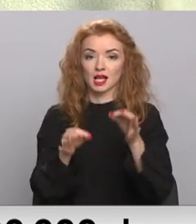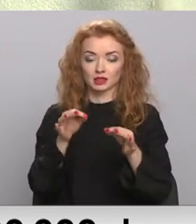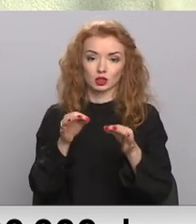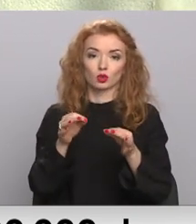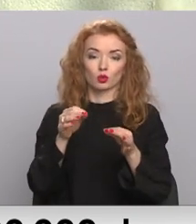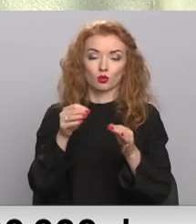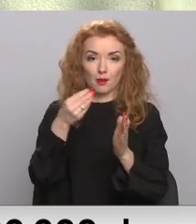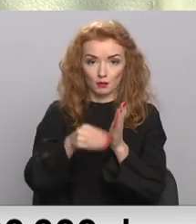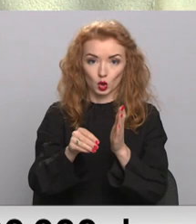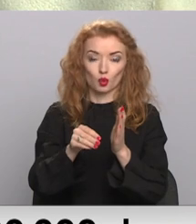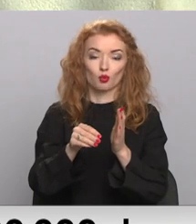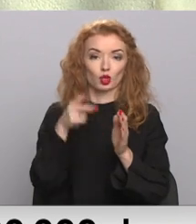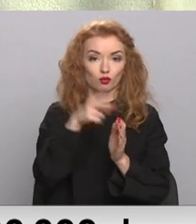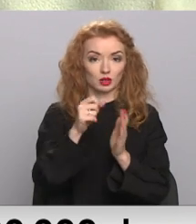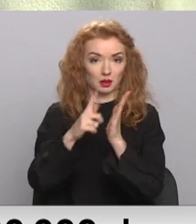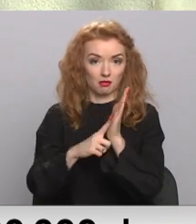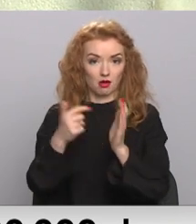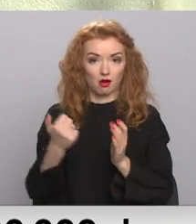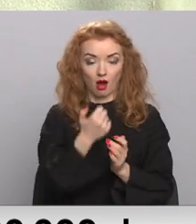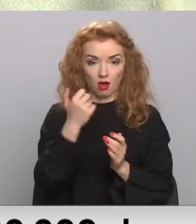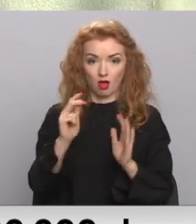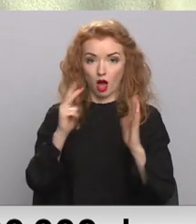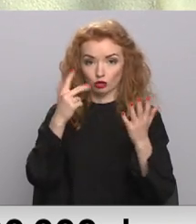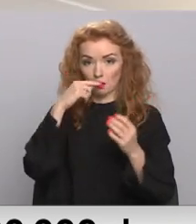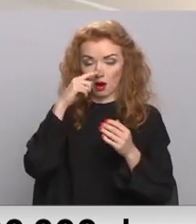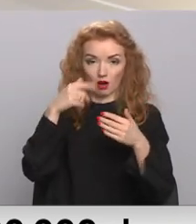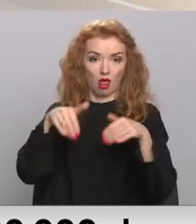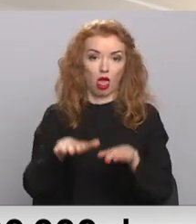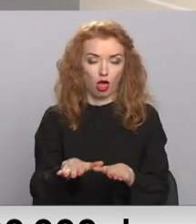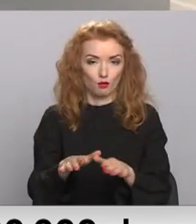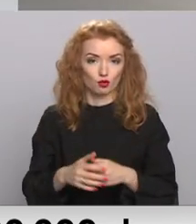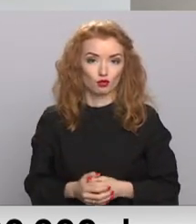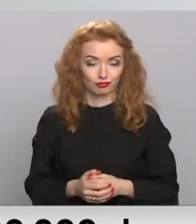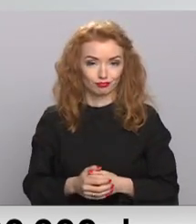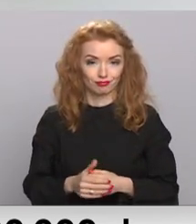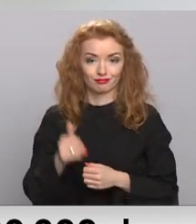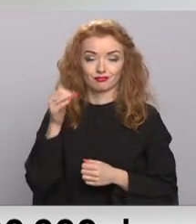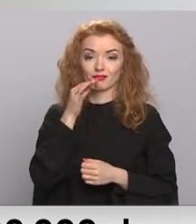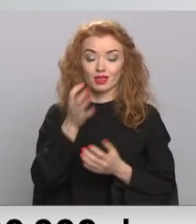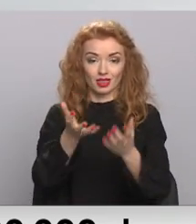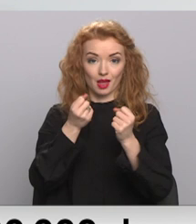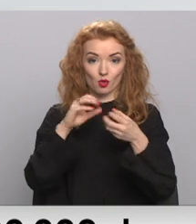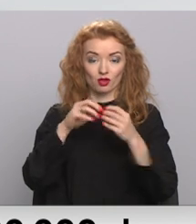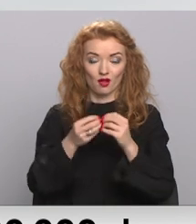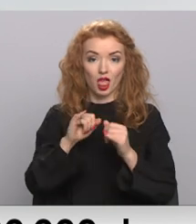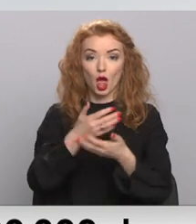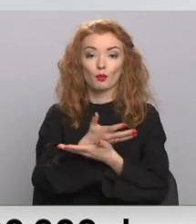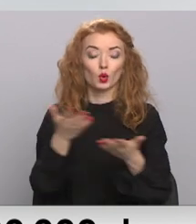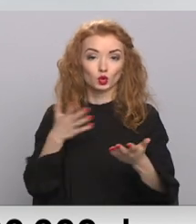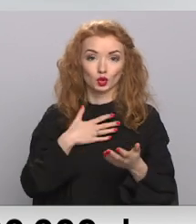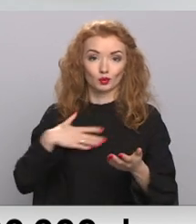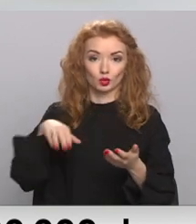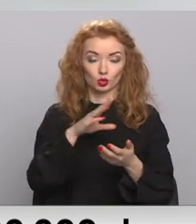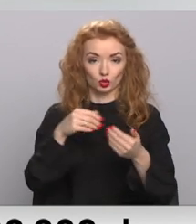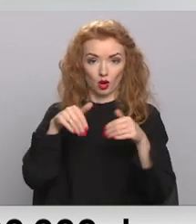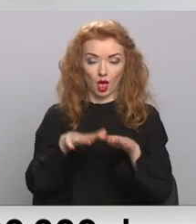uzraudzību biroju 2017. Gada 8. Marta lēmumu. Tā kā ņemot vairāk, kurš mūsu lēmums ir pārsūdzams